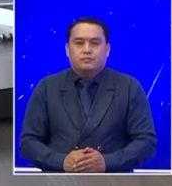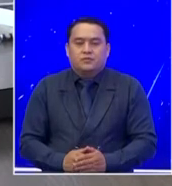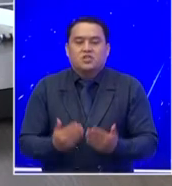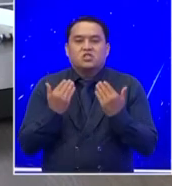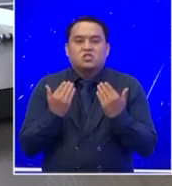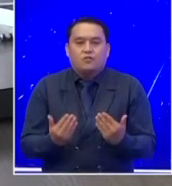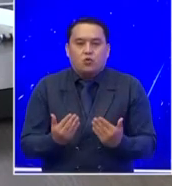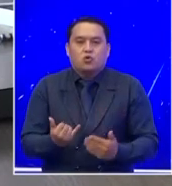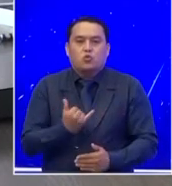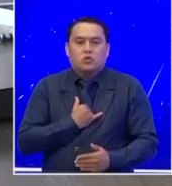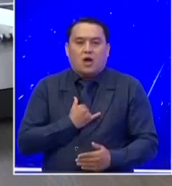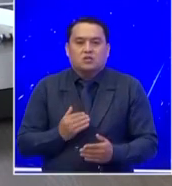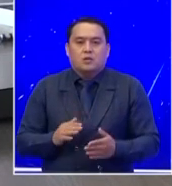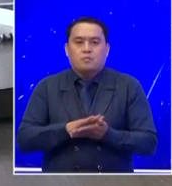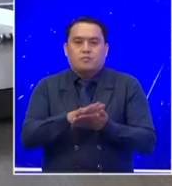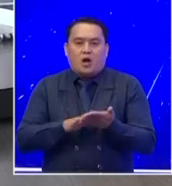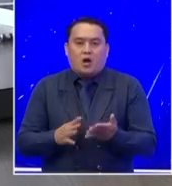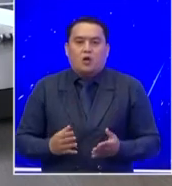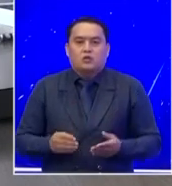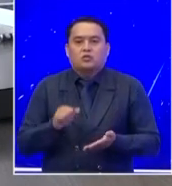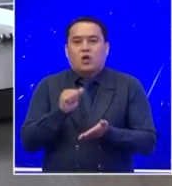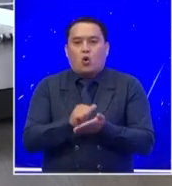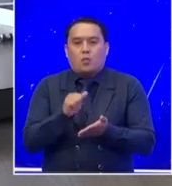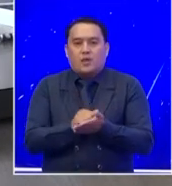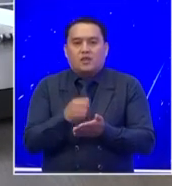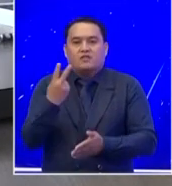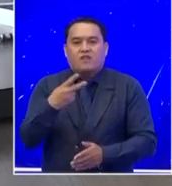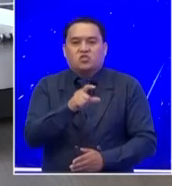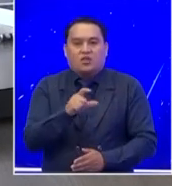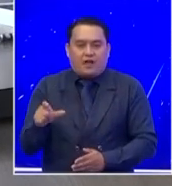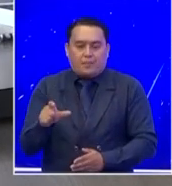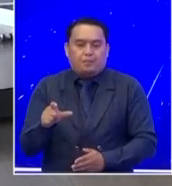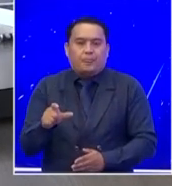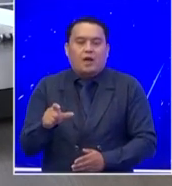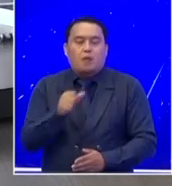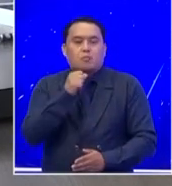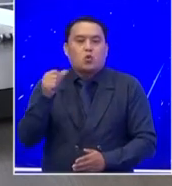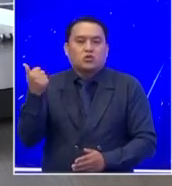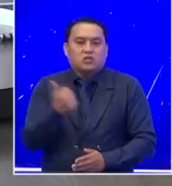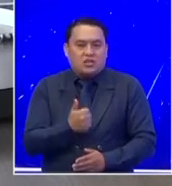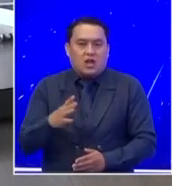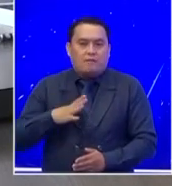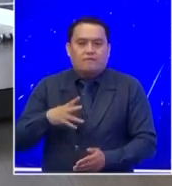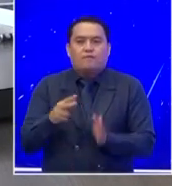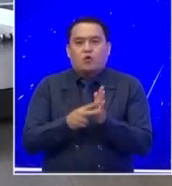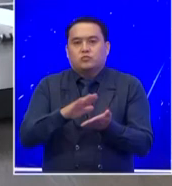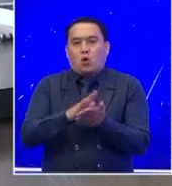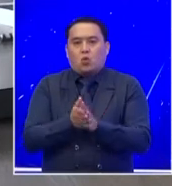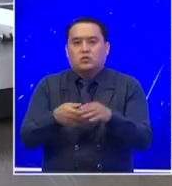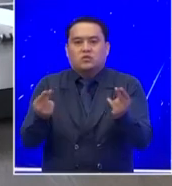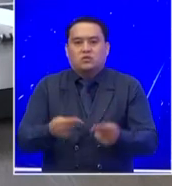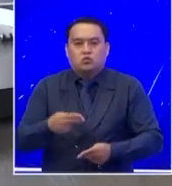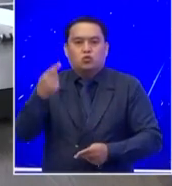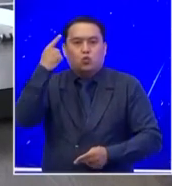На сегодняшний день за получением поддержки нам подали документы 20 человек. Уже на прошлой неделе с 8 гражданами заключили договор. Я